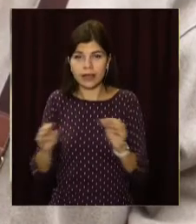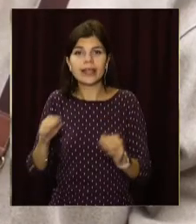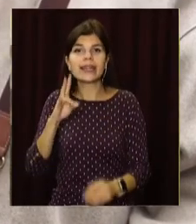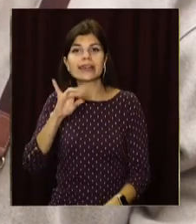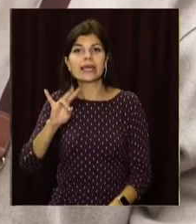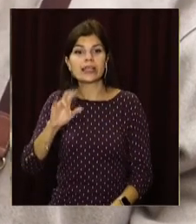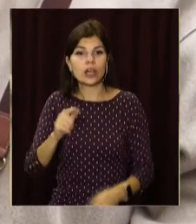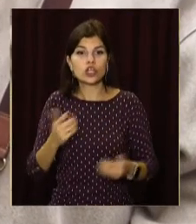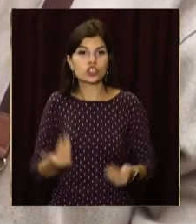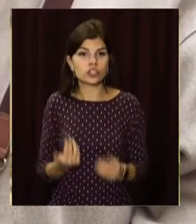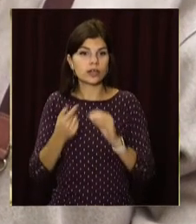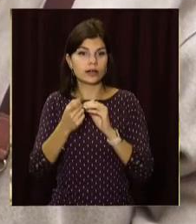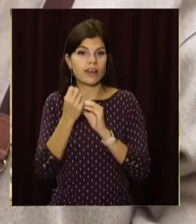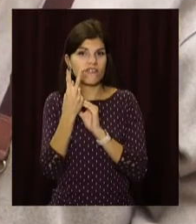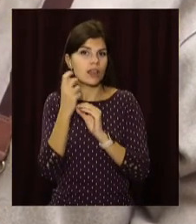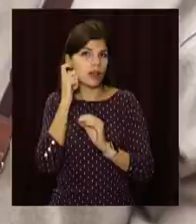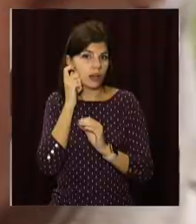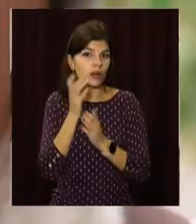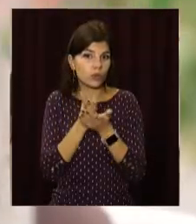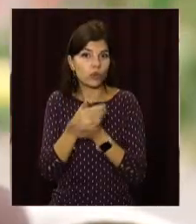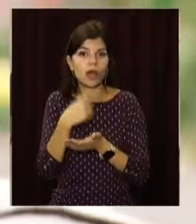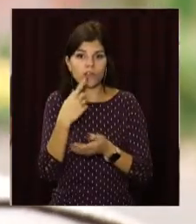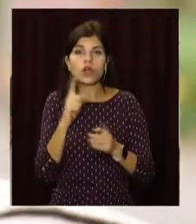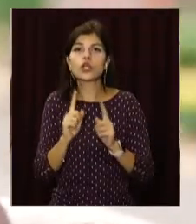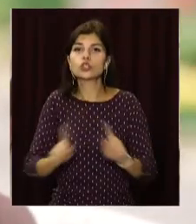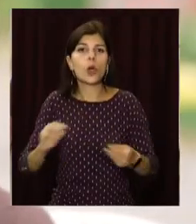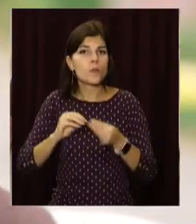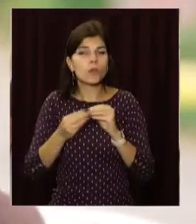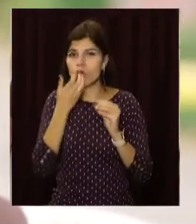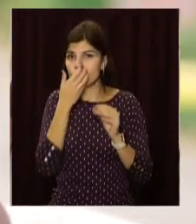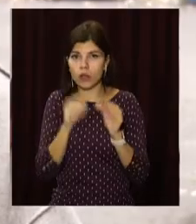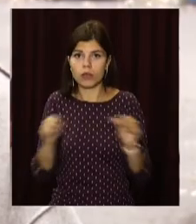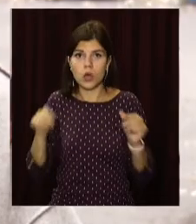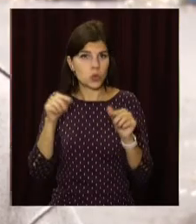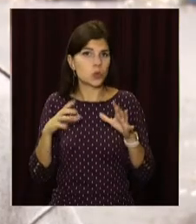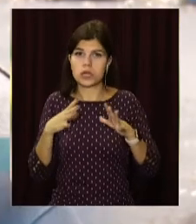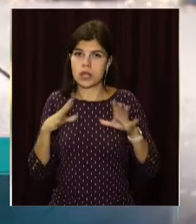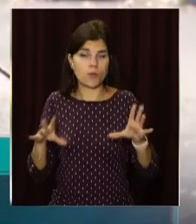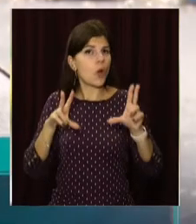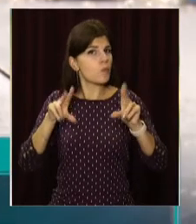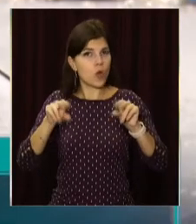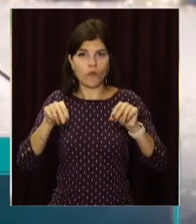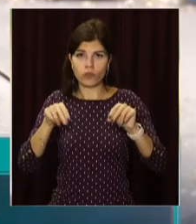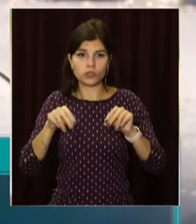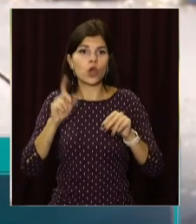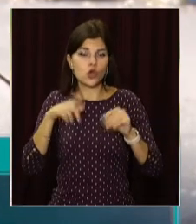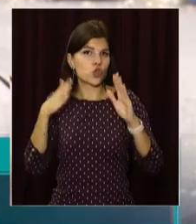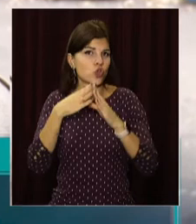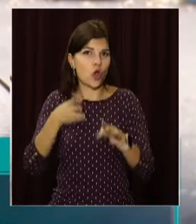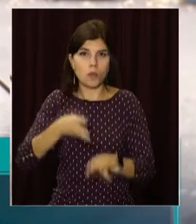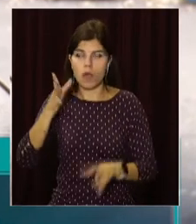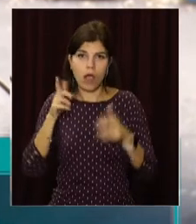зазначає, особливих проблем з теплопостачанням тут не було. Пощастило і з самим домом. До опального сезону завжди ждемо,